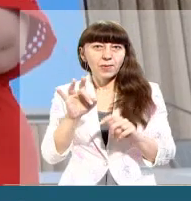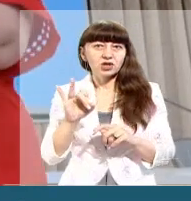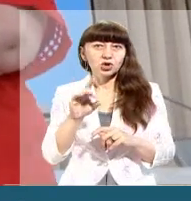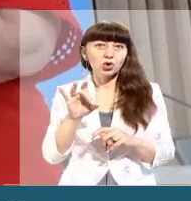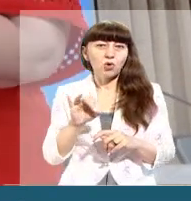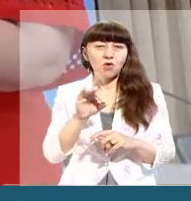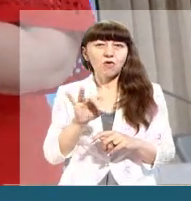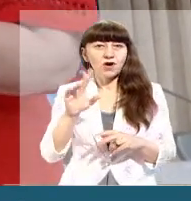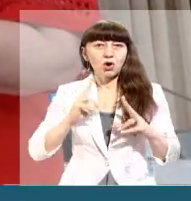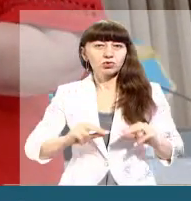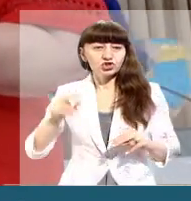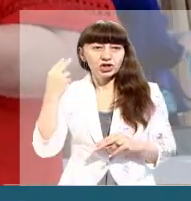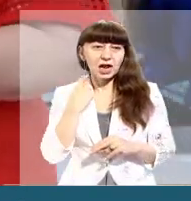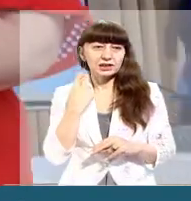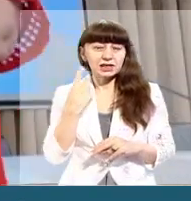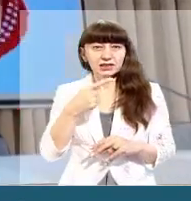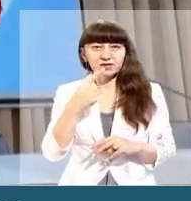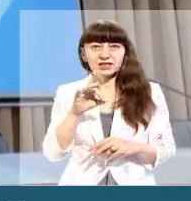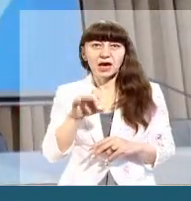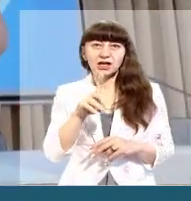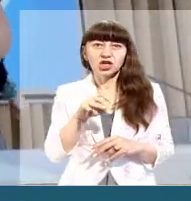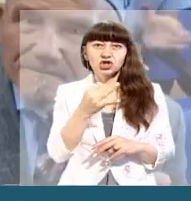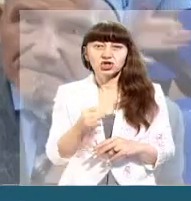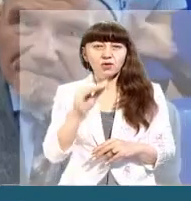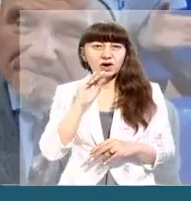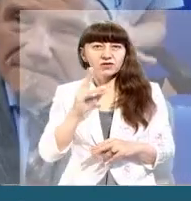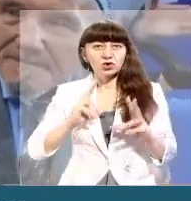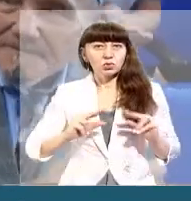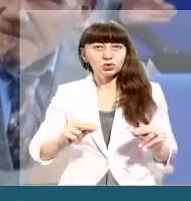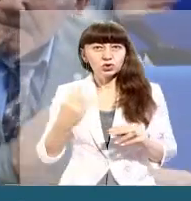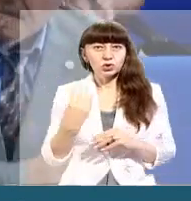учитель английского языка Заречной школы-лицей. В профессии педагога